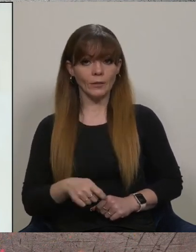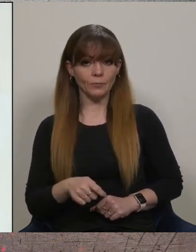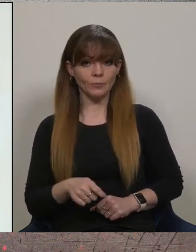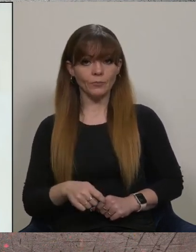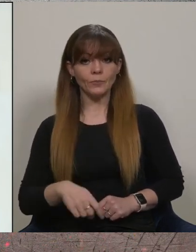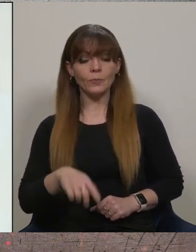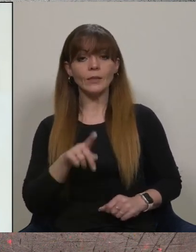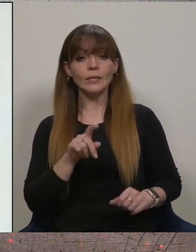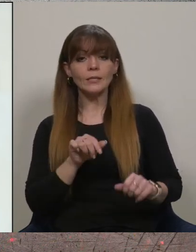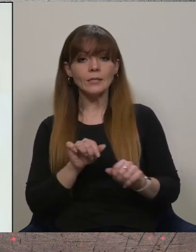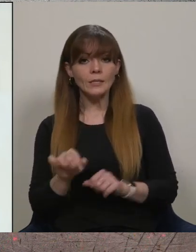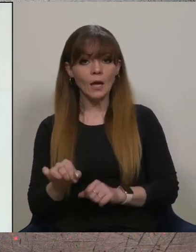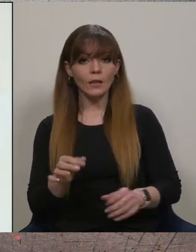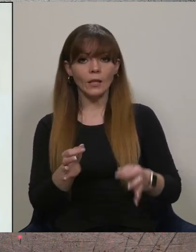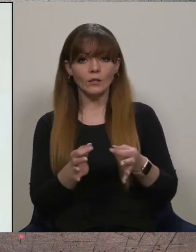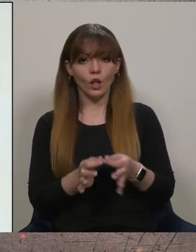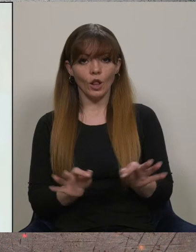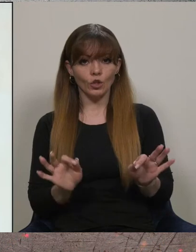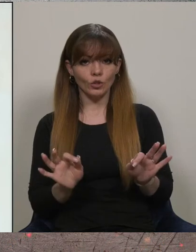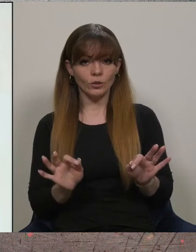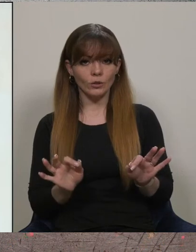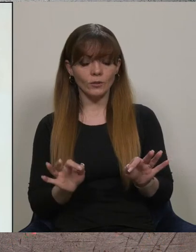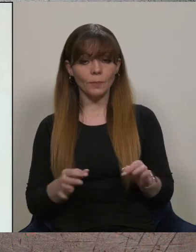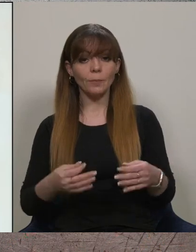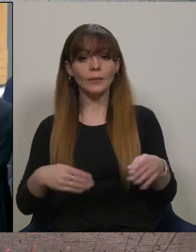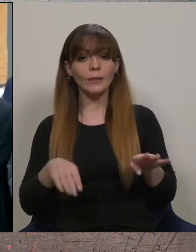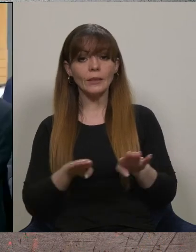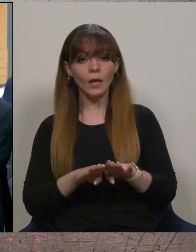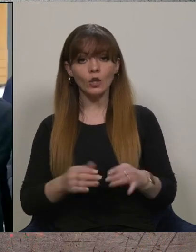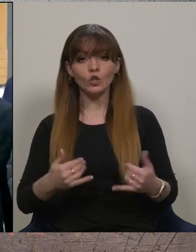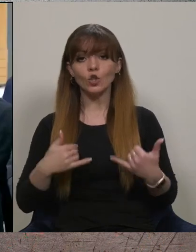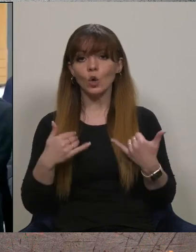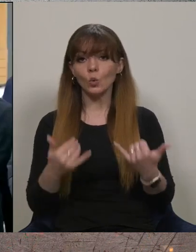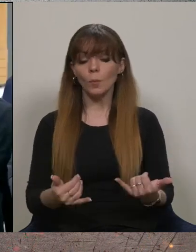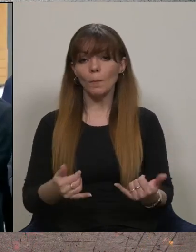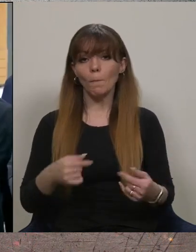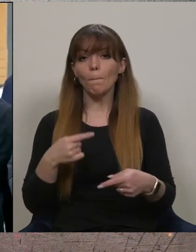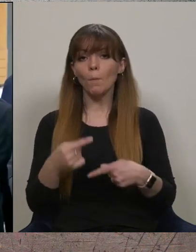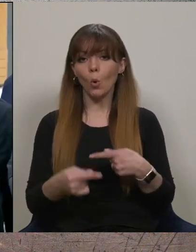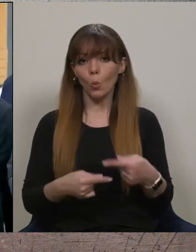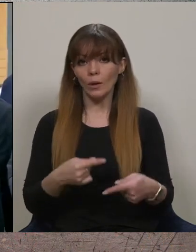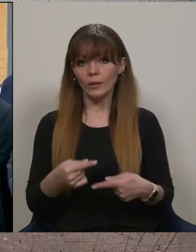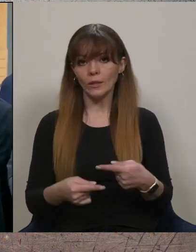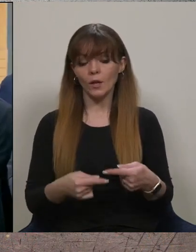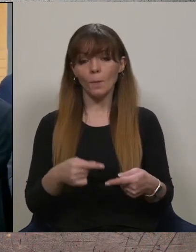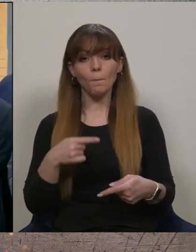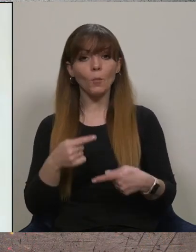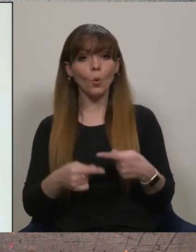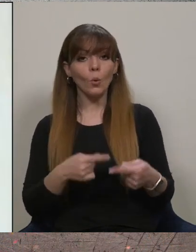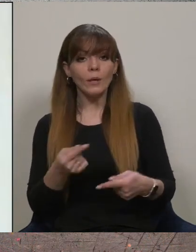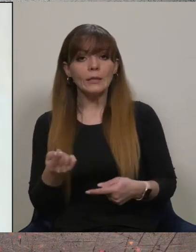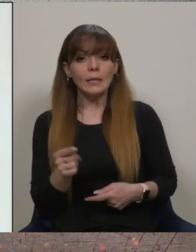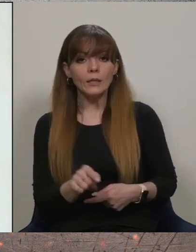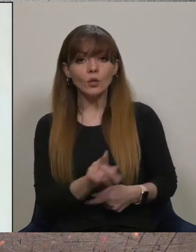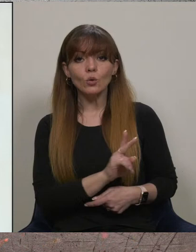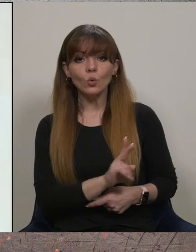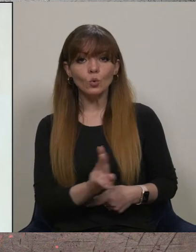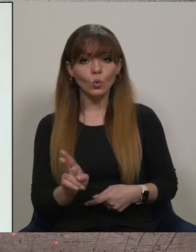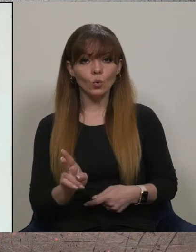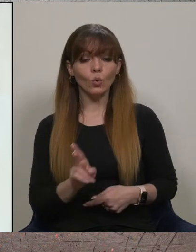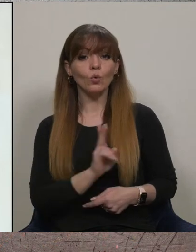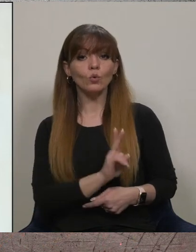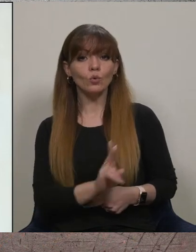за незалежність. Так шануємо покоління. Покоління тих,